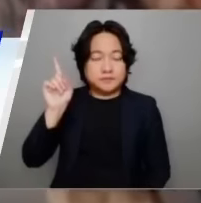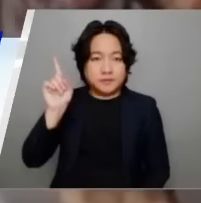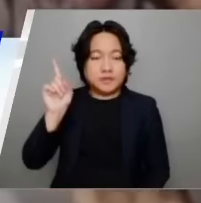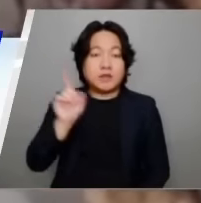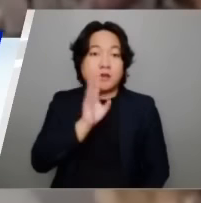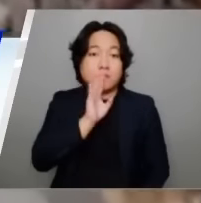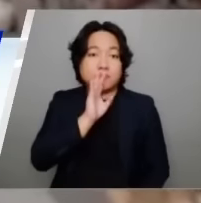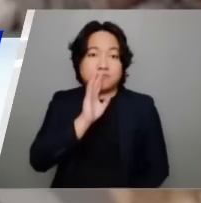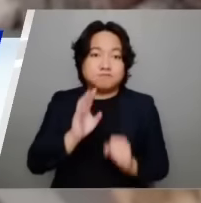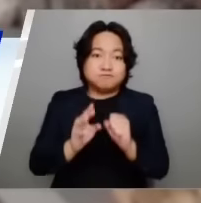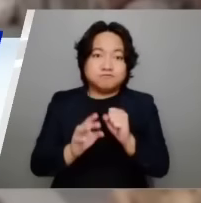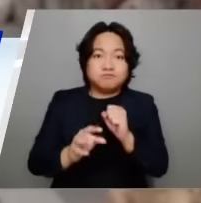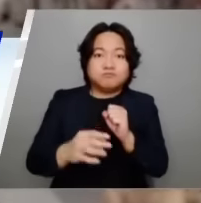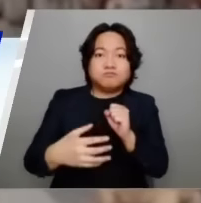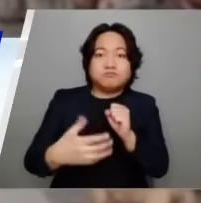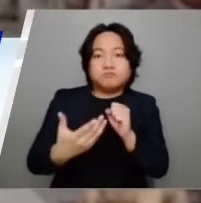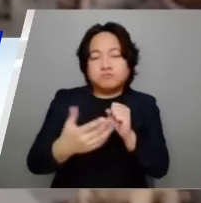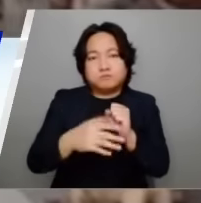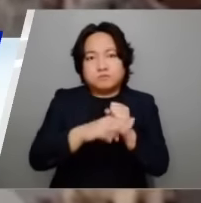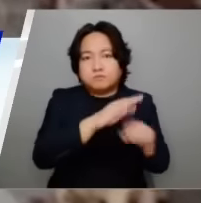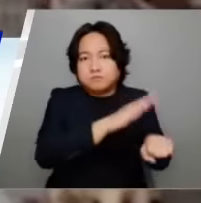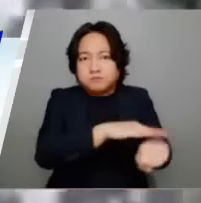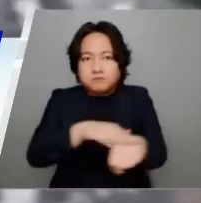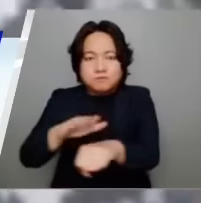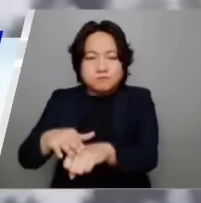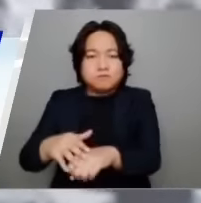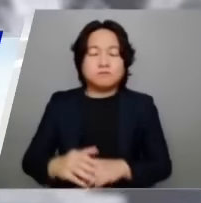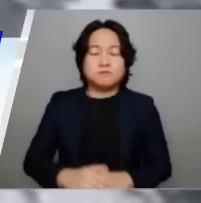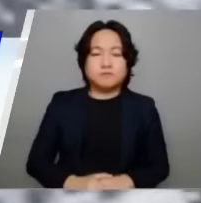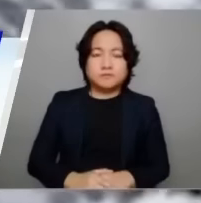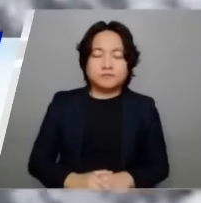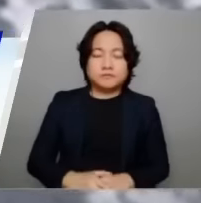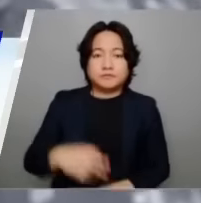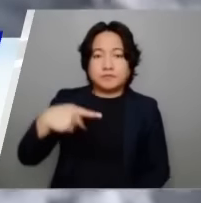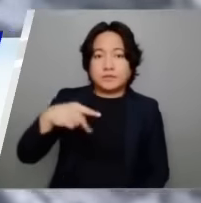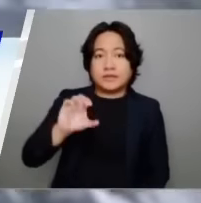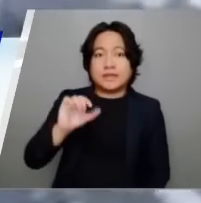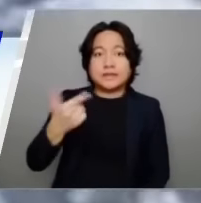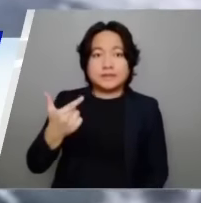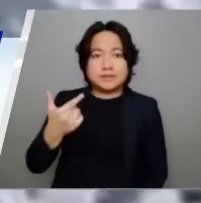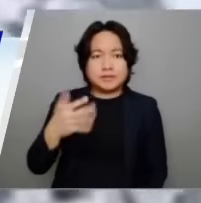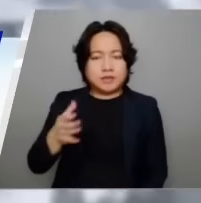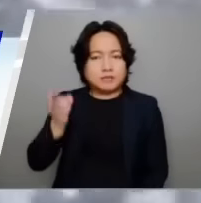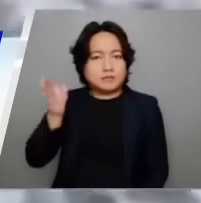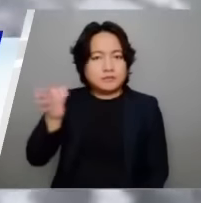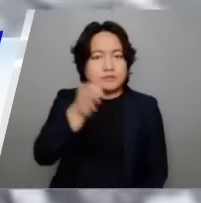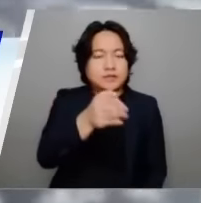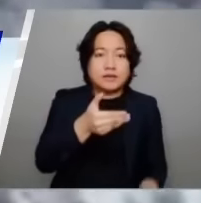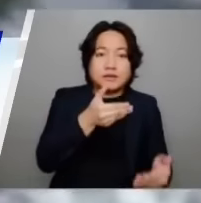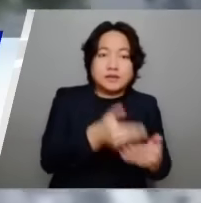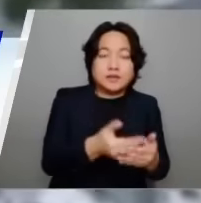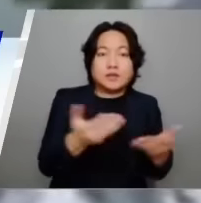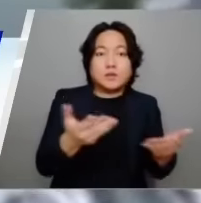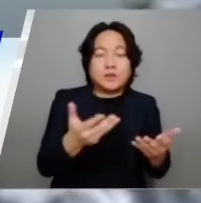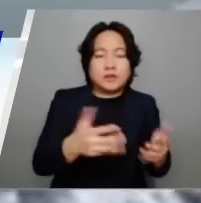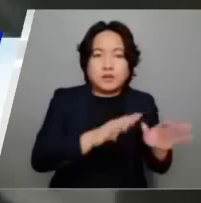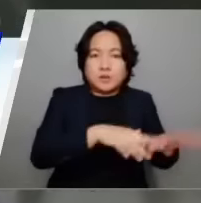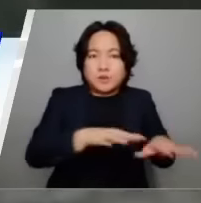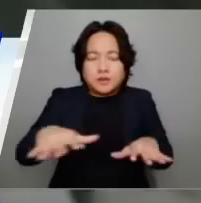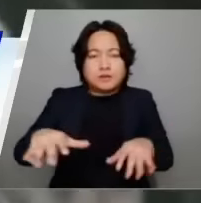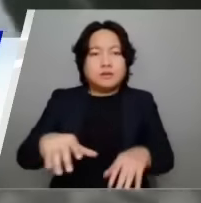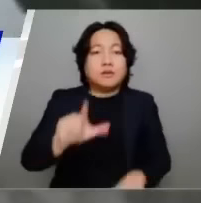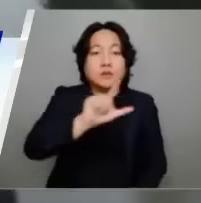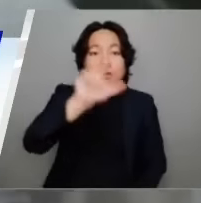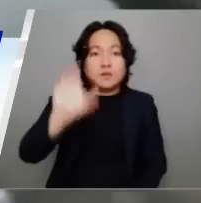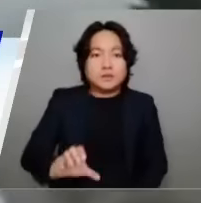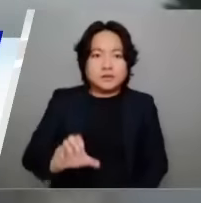Nag-ikot naman para magpaalala ang Philippine Coast Guard sa mga nakatira malapit sa dagat sa Lucena City, Quezon, kaugnay sa parating